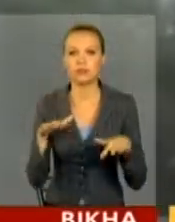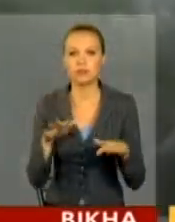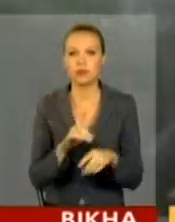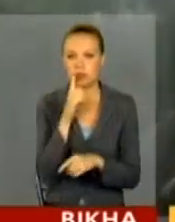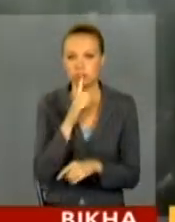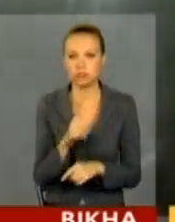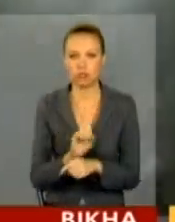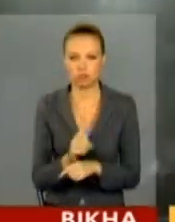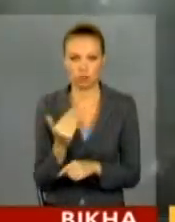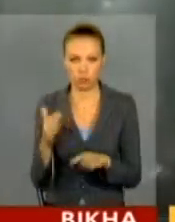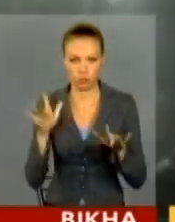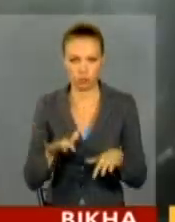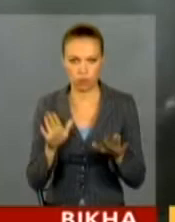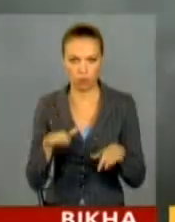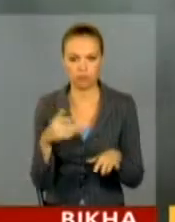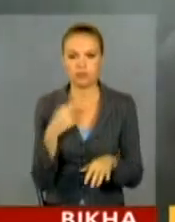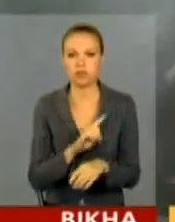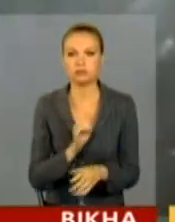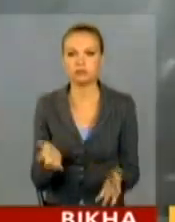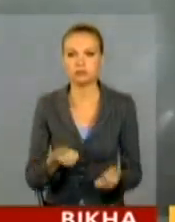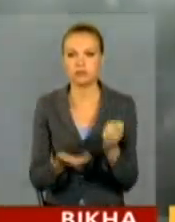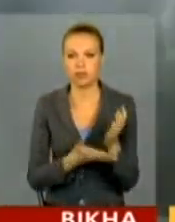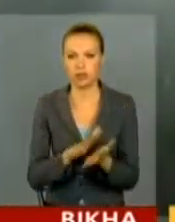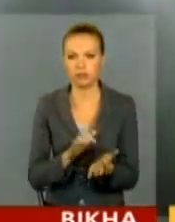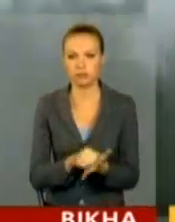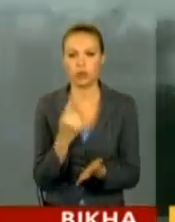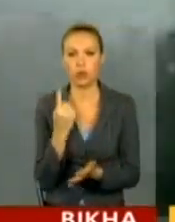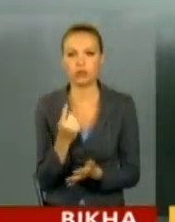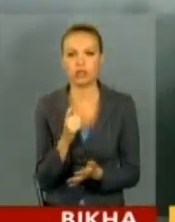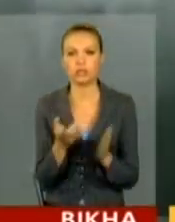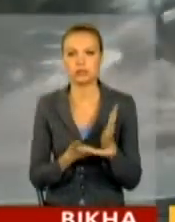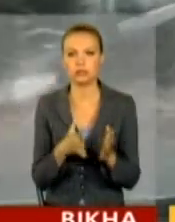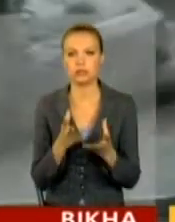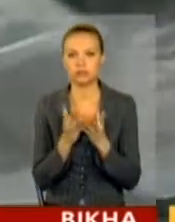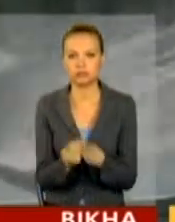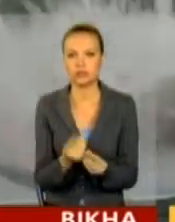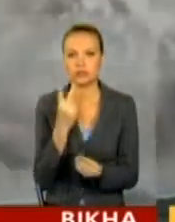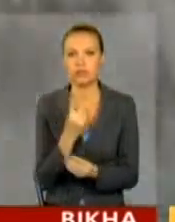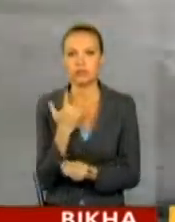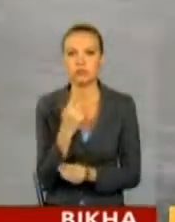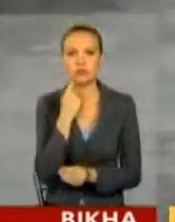норма опадів. Вітер виривав із корінням дерева. Одне з них на смерті розчавило